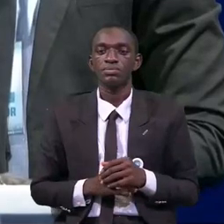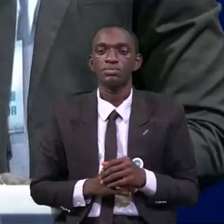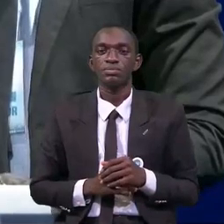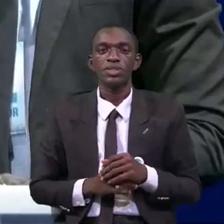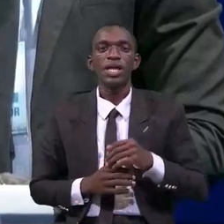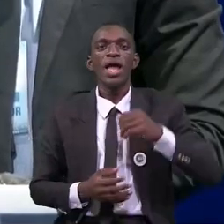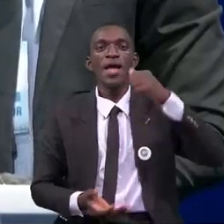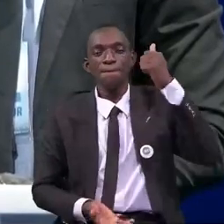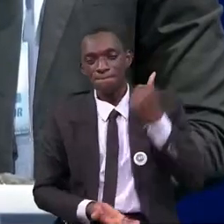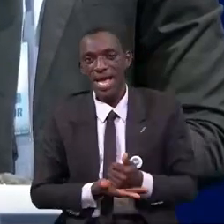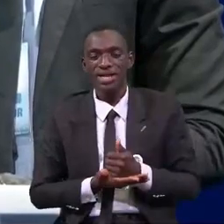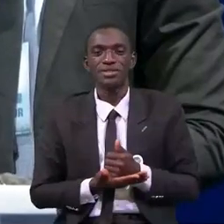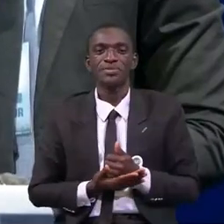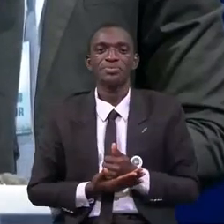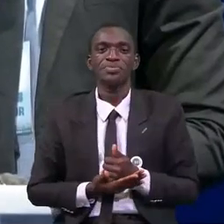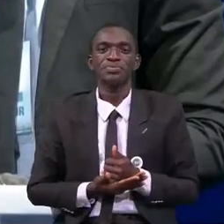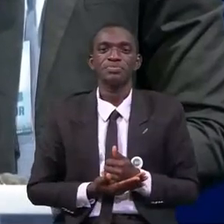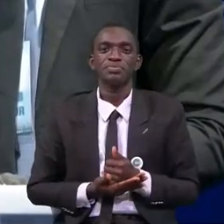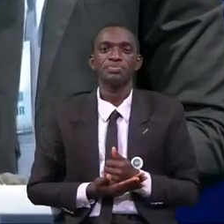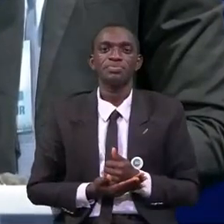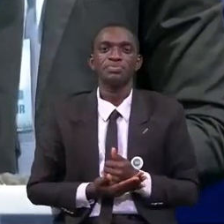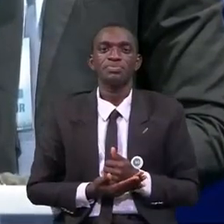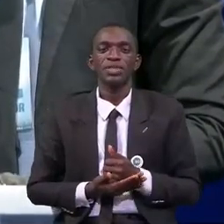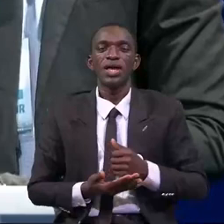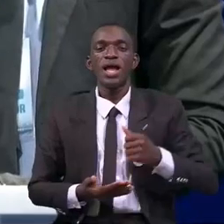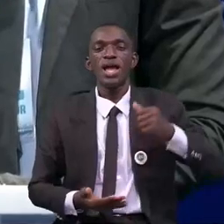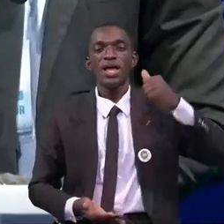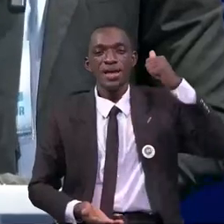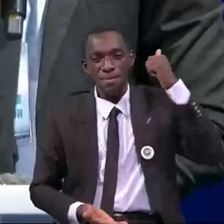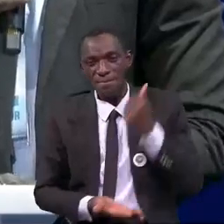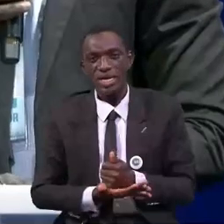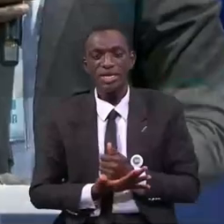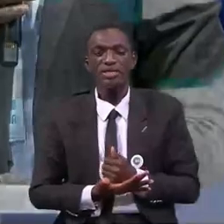amen amen amen